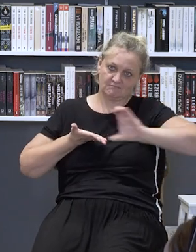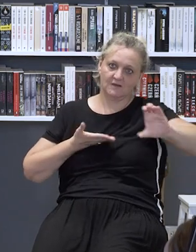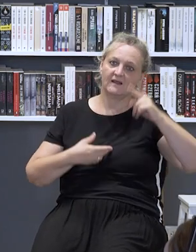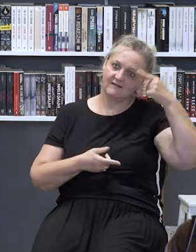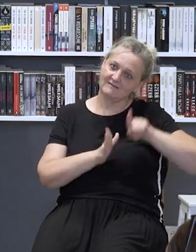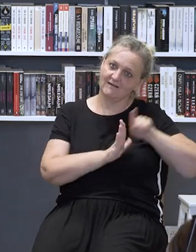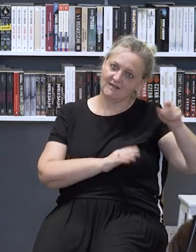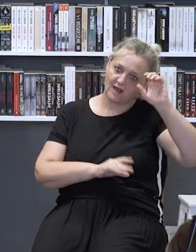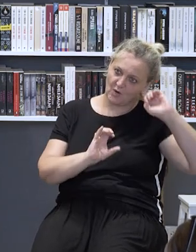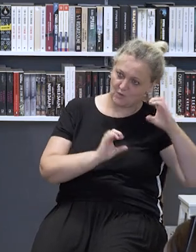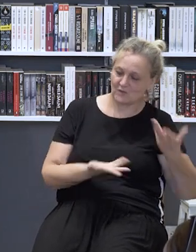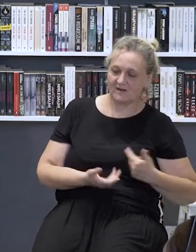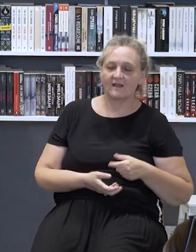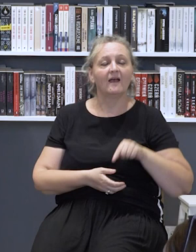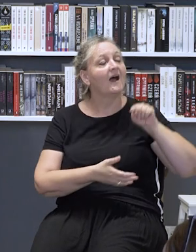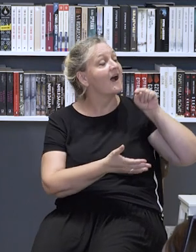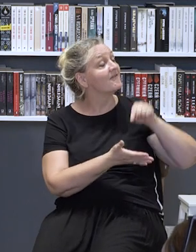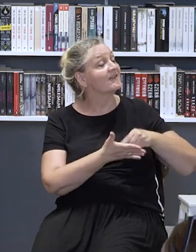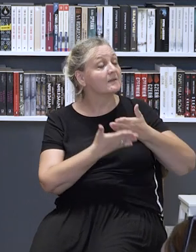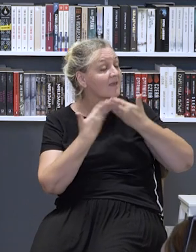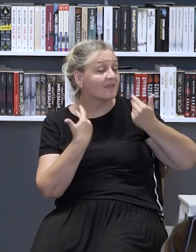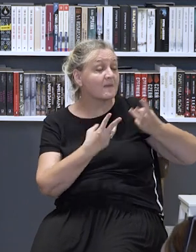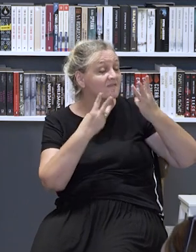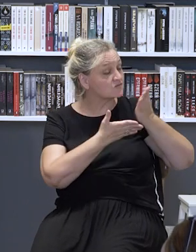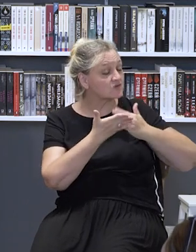tej ważnej części, czyli bramy do piekła,